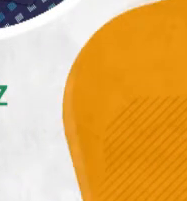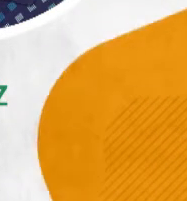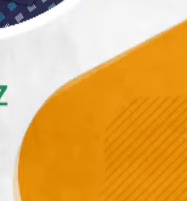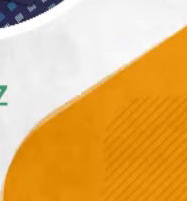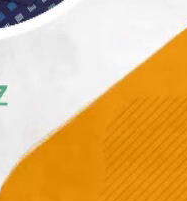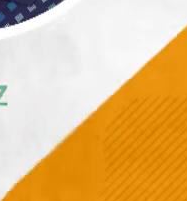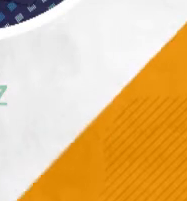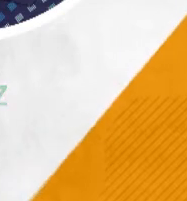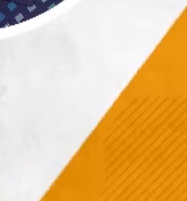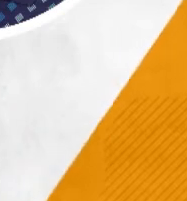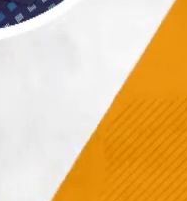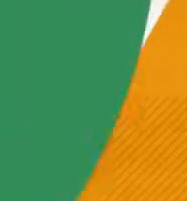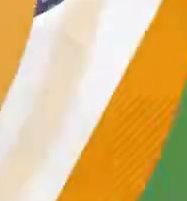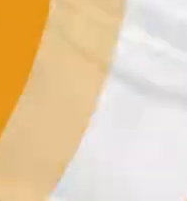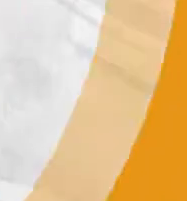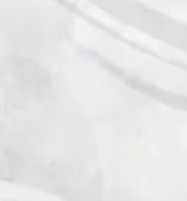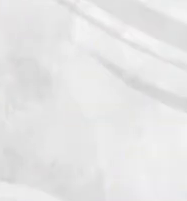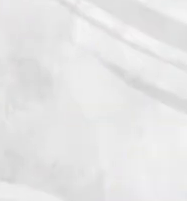güne merhaba da yanıtlıyor